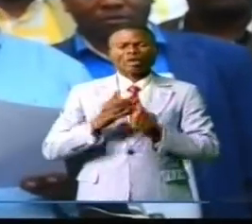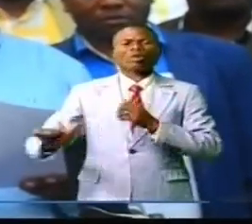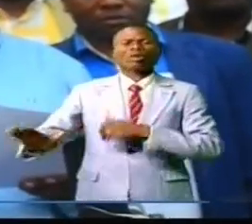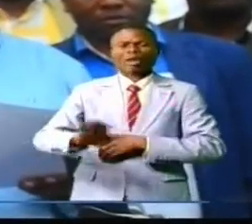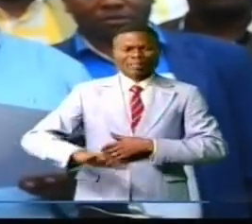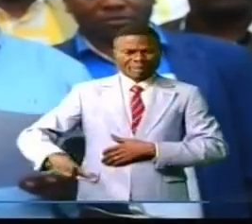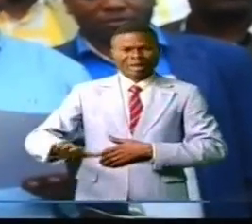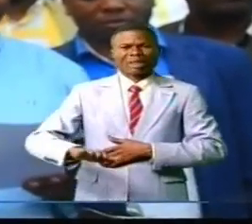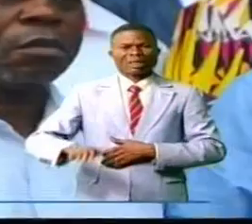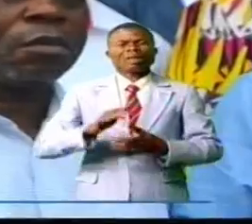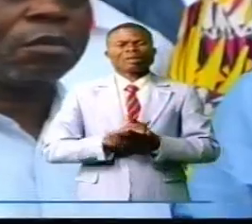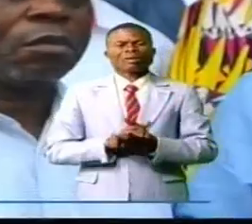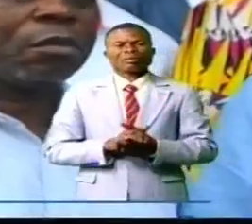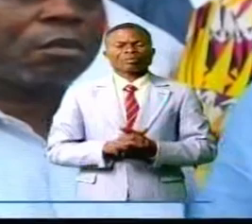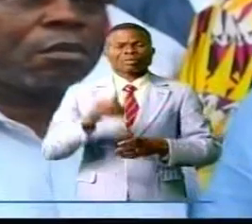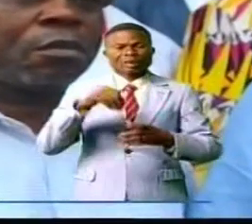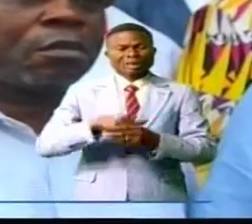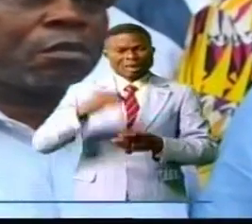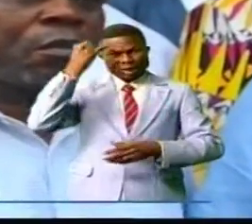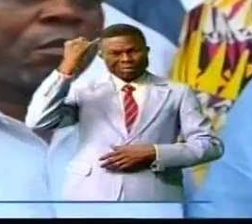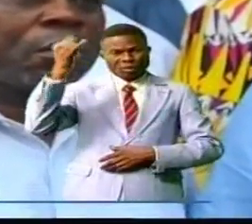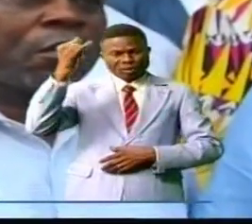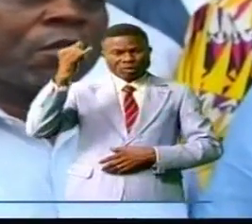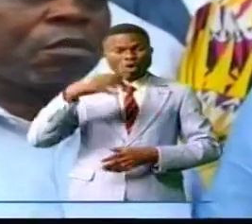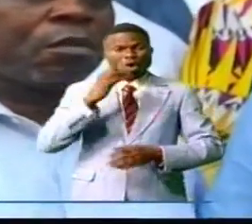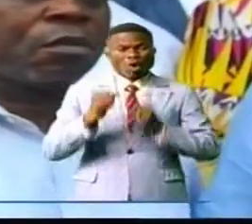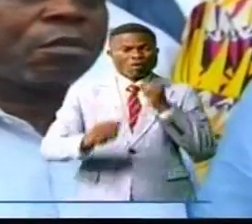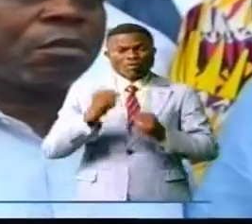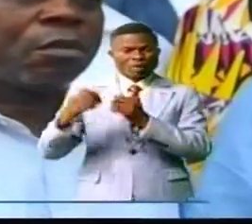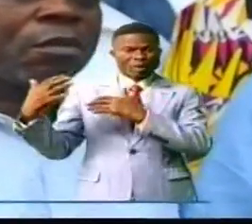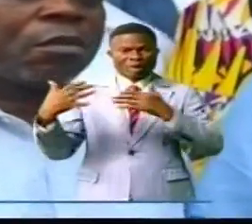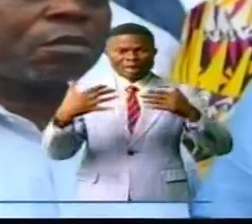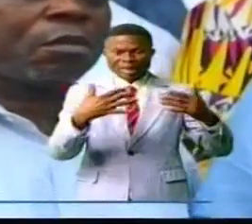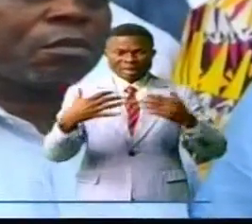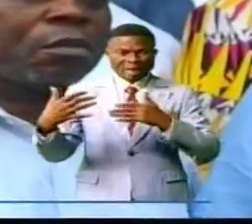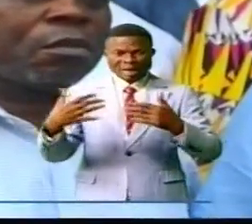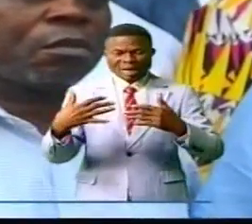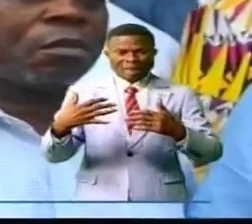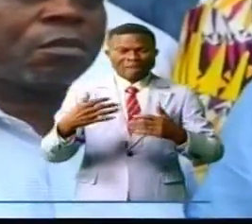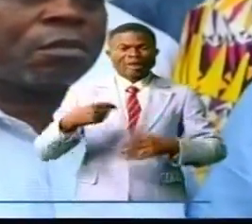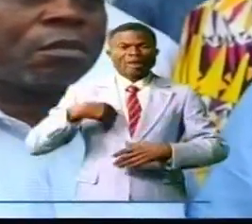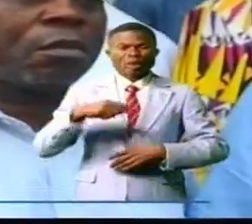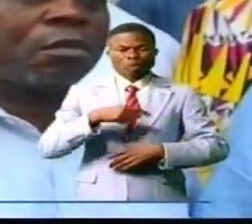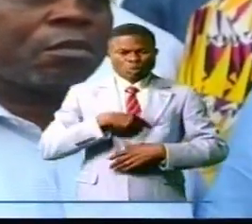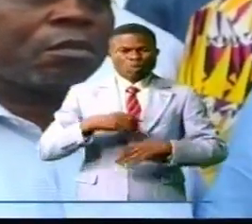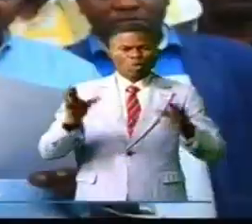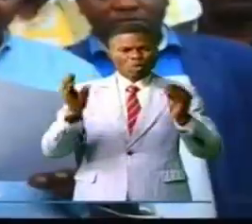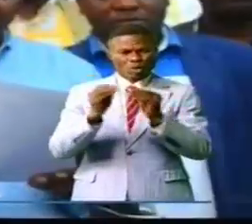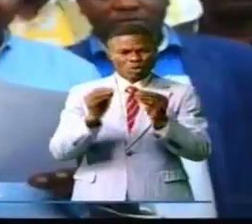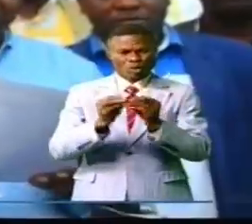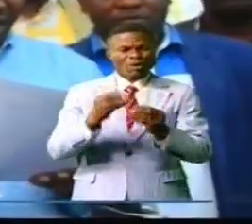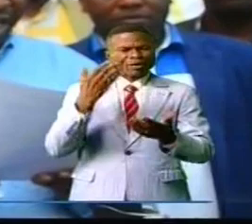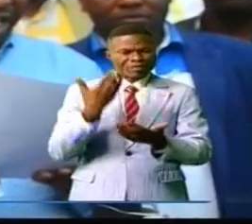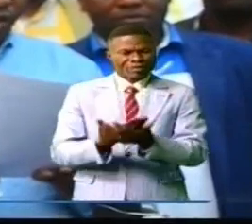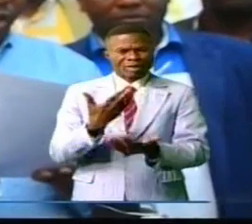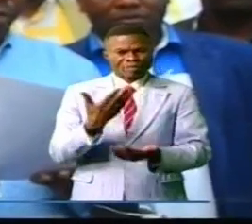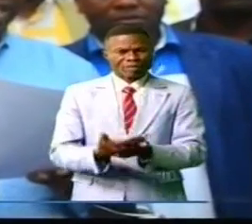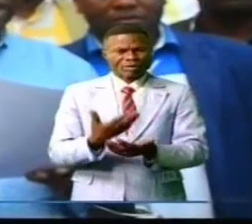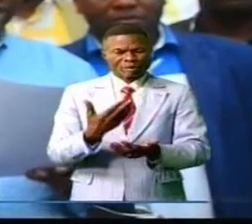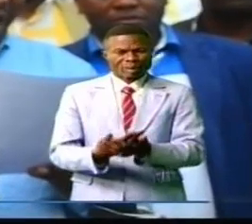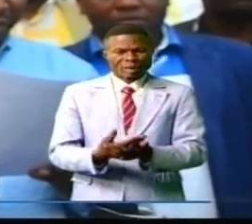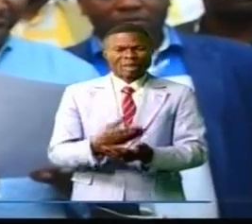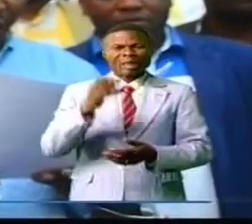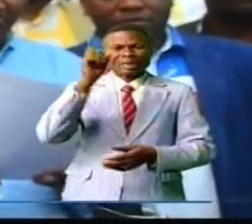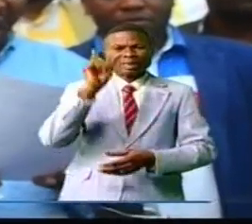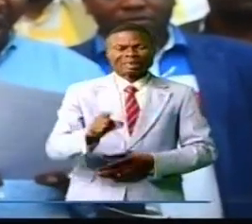territoire national. Dans le cadre de l'effort de guerre, avons réuni dans l'immédiat une somme